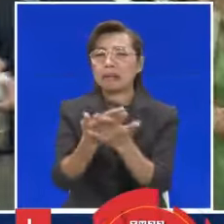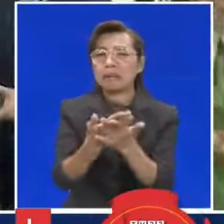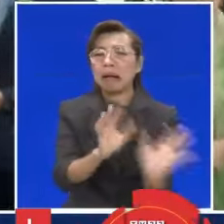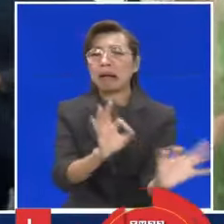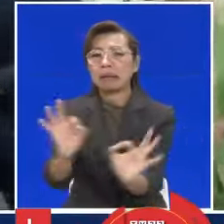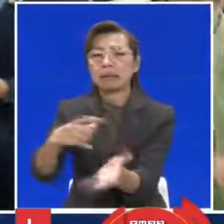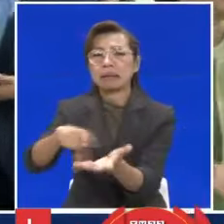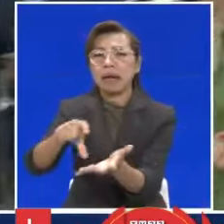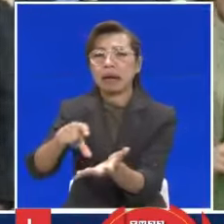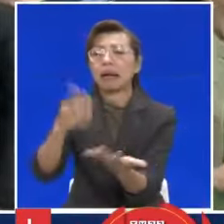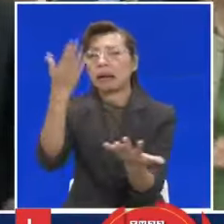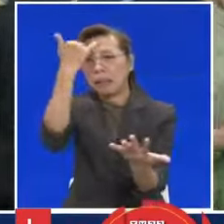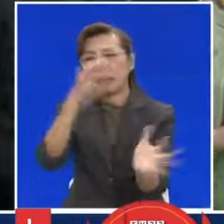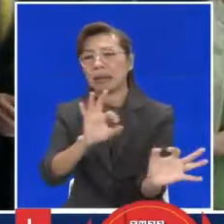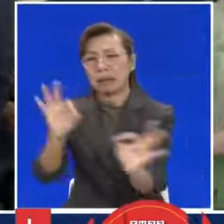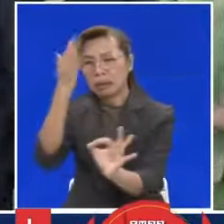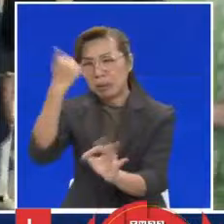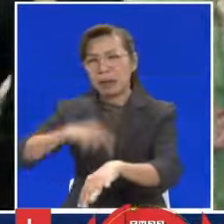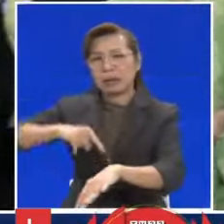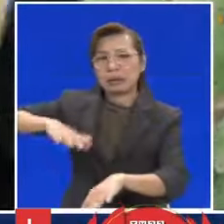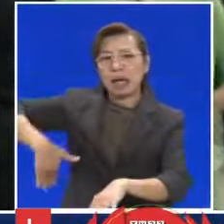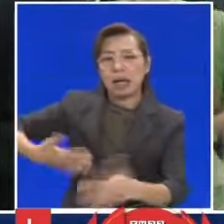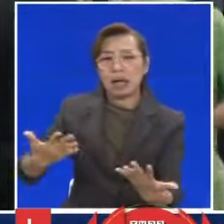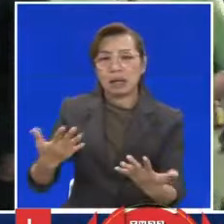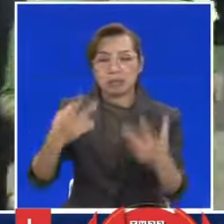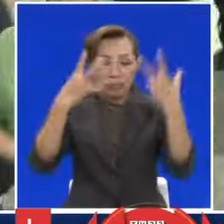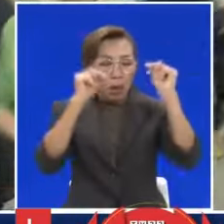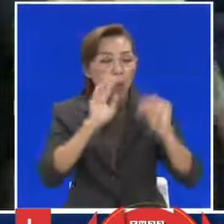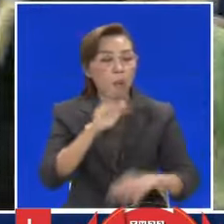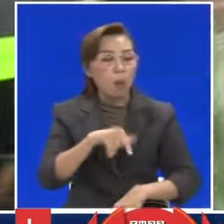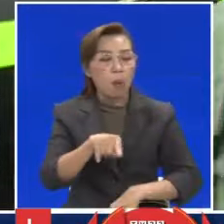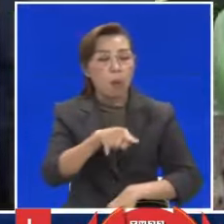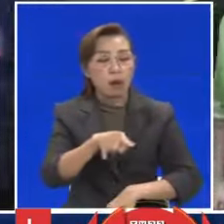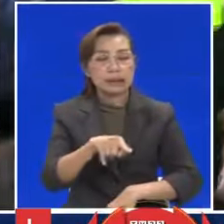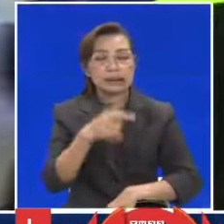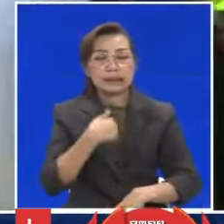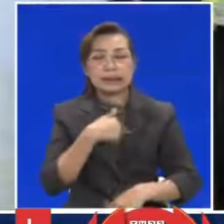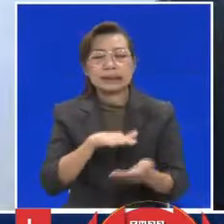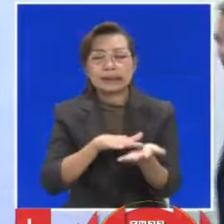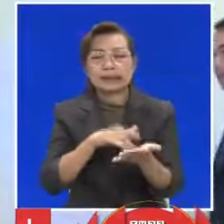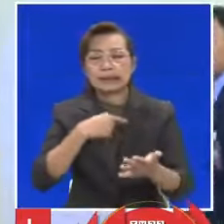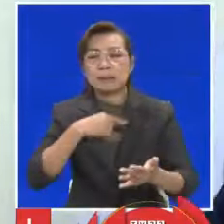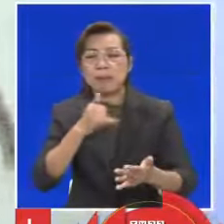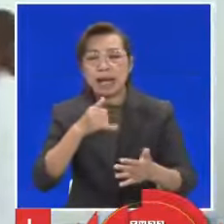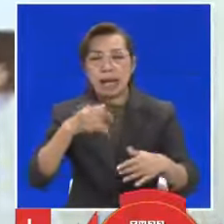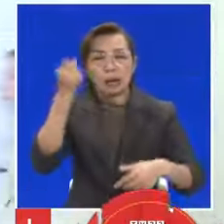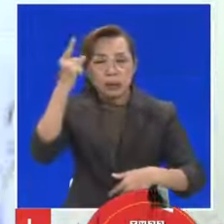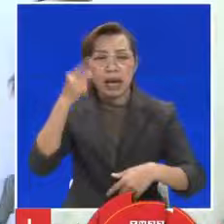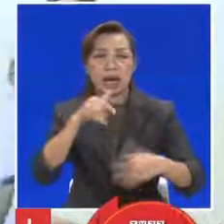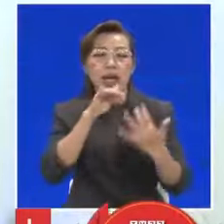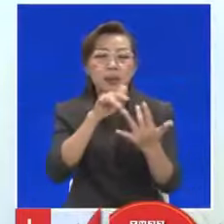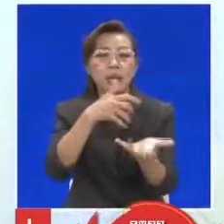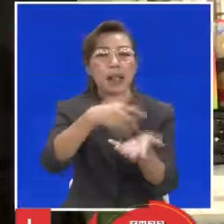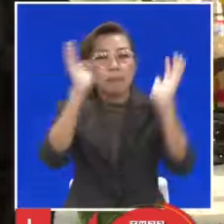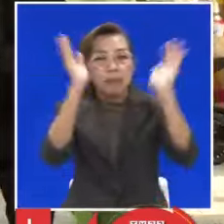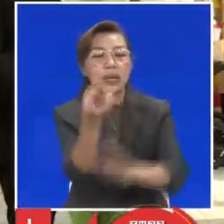ไรขึ้นอันนี้เป็นเสียงของชาวบ้านประชาชนนายกก็ยอมรับเลยนะส่วนหนึ่งอาจจะเป็นการสื่อสารที่น้อยเกินไปค่ะแล้วเหตุผลว่าทำไมถึ